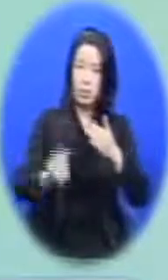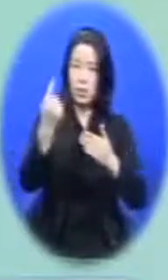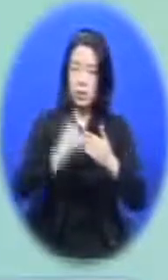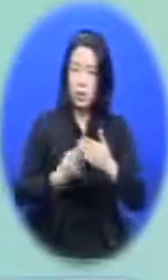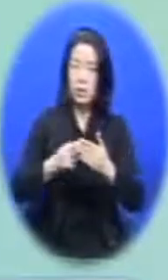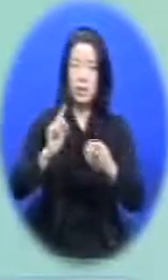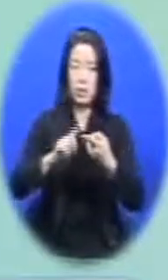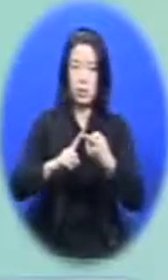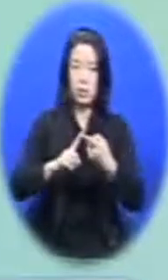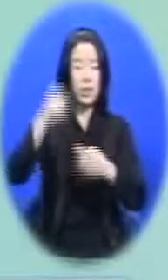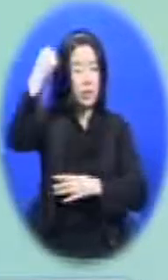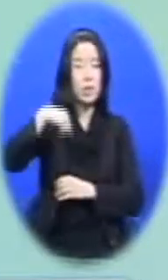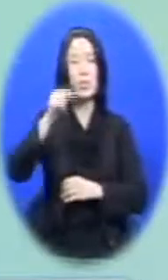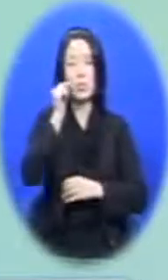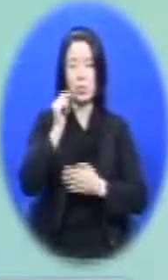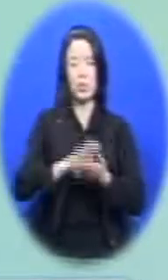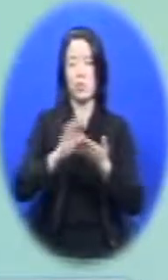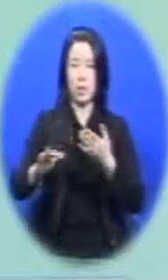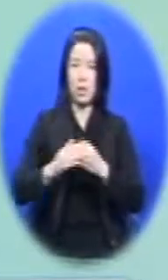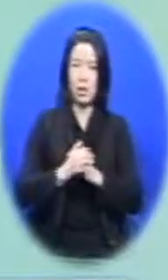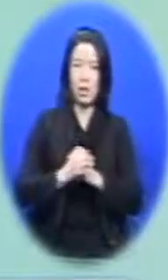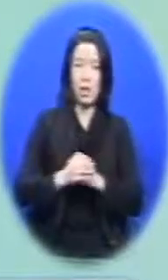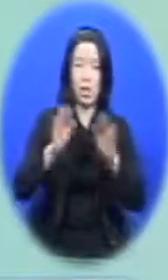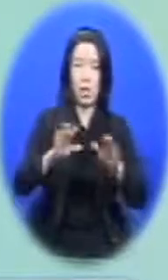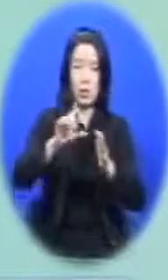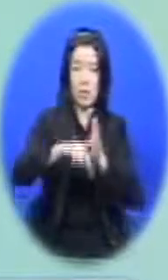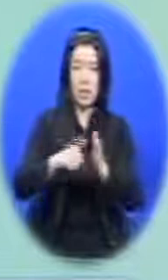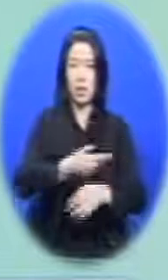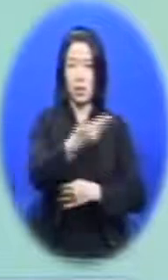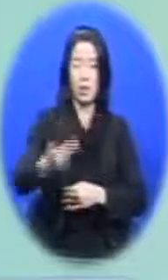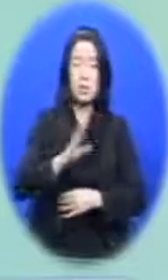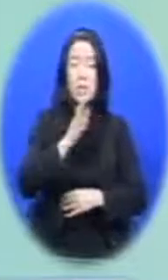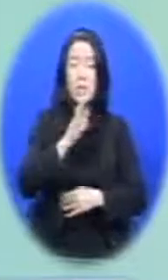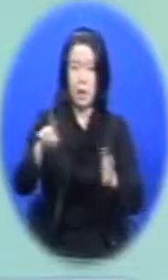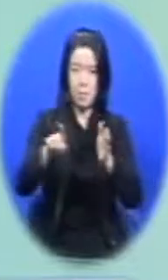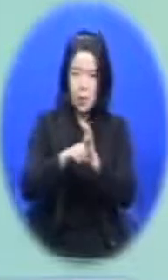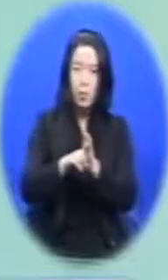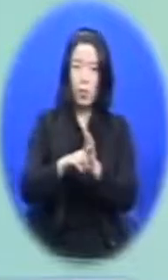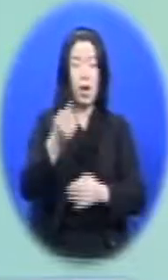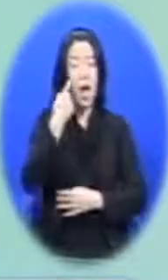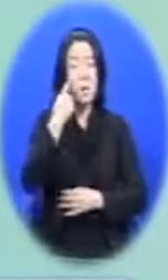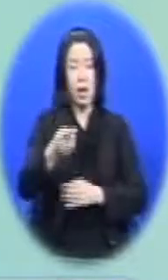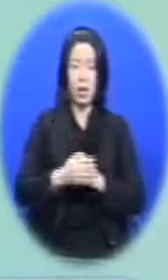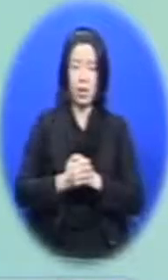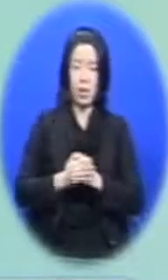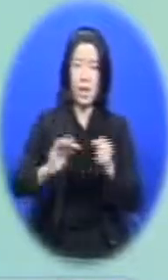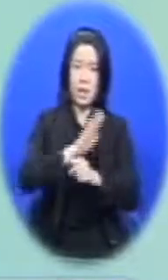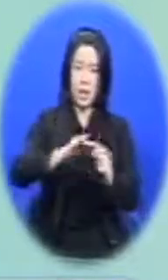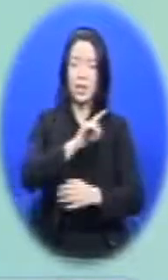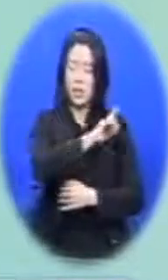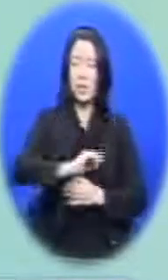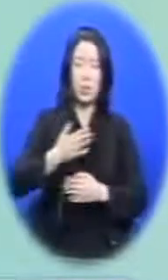들어왔는지도 느끼지도 못하는 거예요. 오늘 이 시간에 여러분 진짜 한번 믿으시고 한번 해보세요. 사랑이